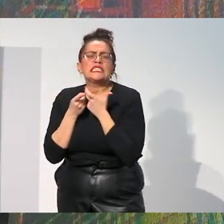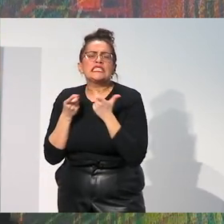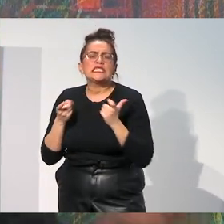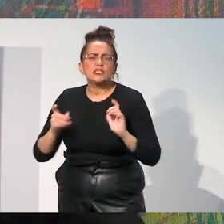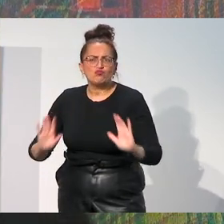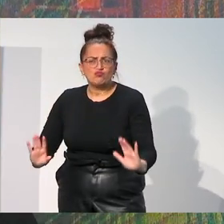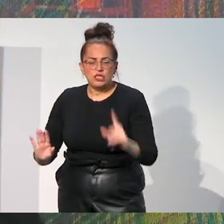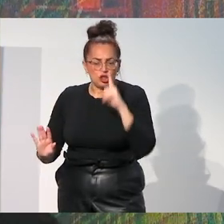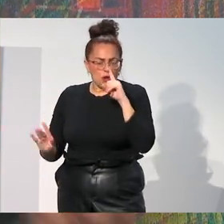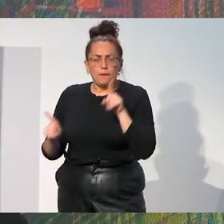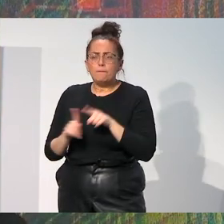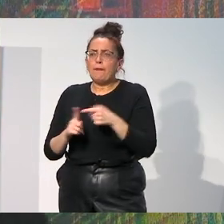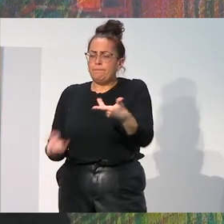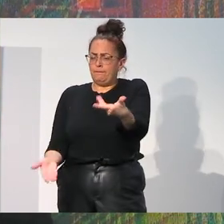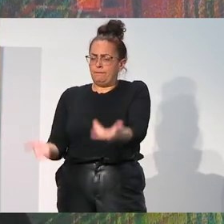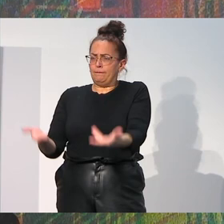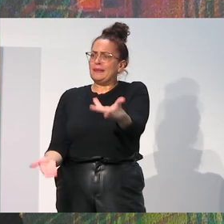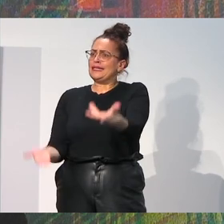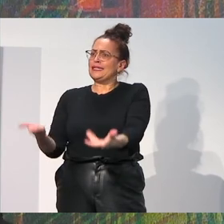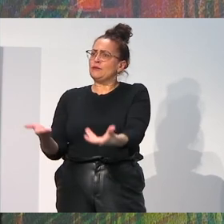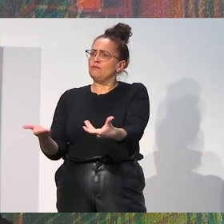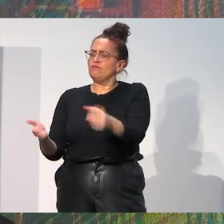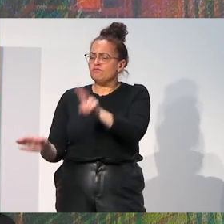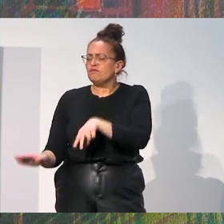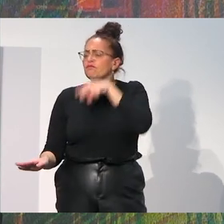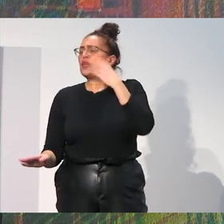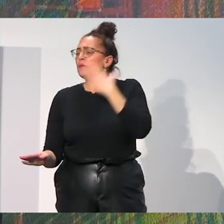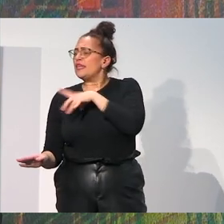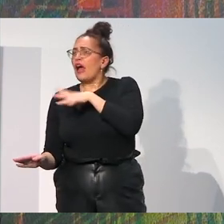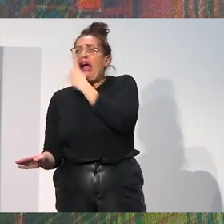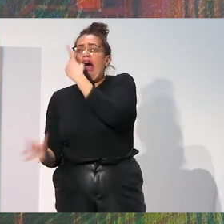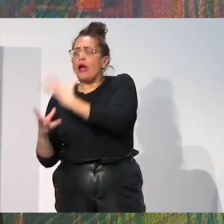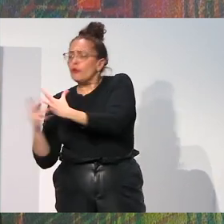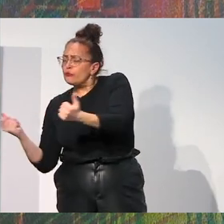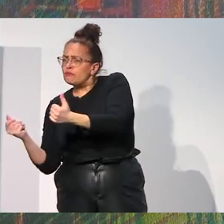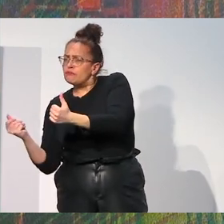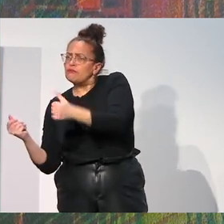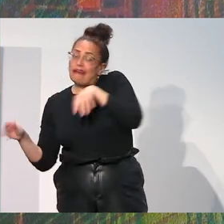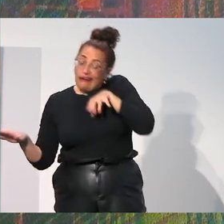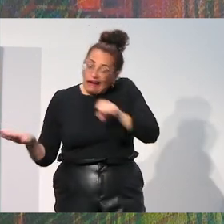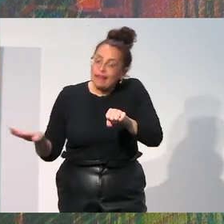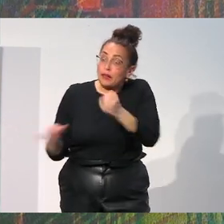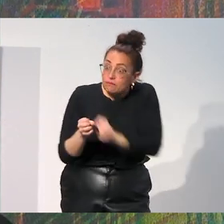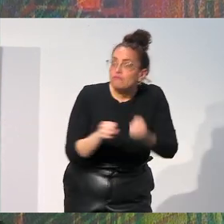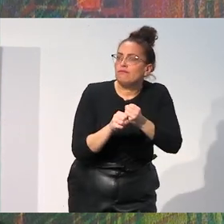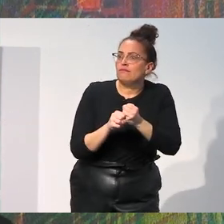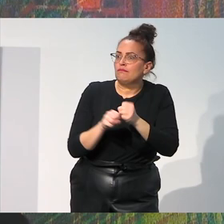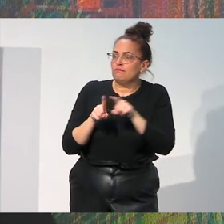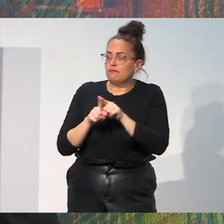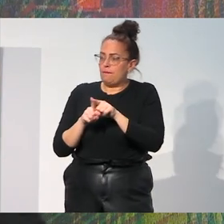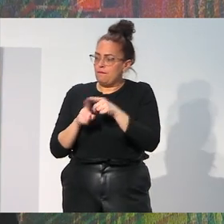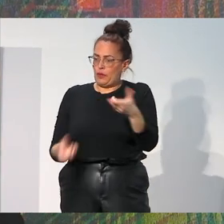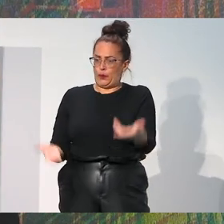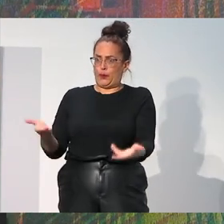sorte d'équilibre. Donc si ça disparaît, ça va revenir. Et donc, ça a été un moment capital, un élément capital, contrairement à ce qu'on dit.